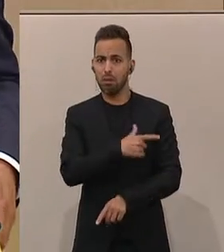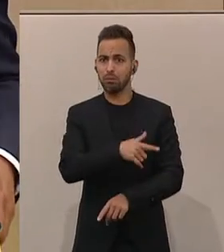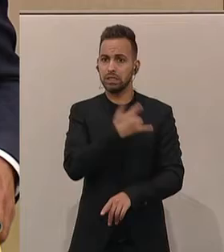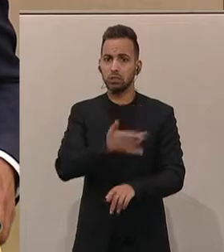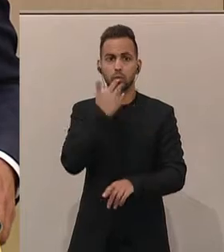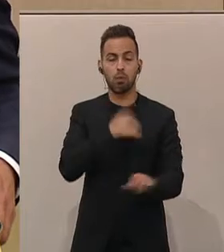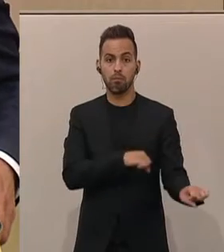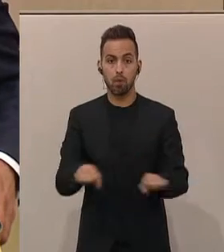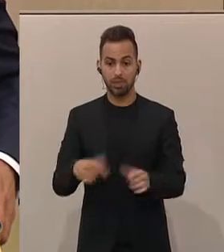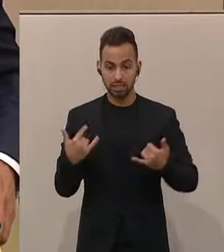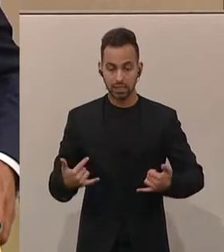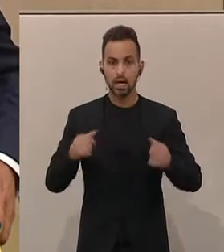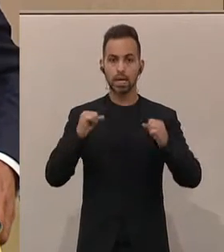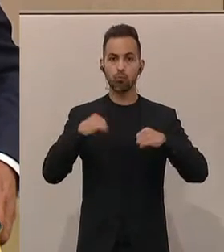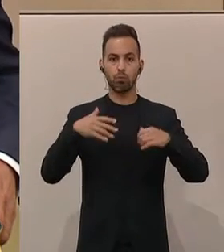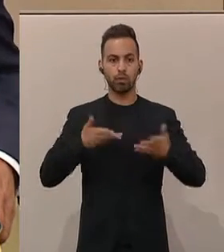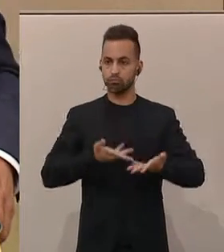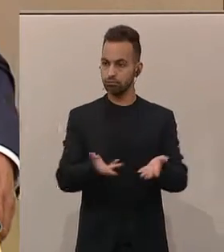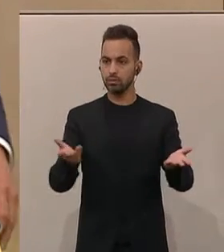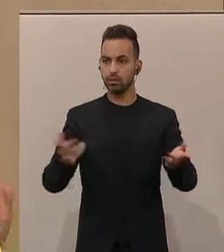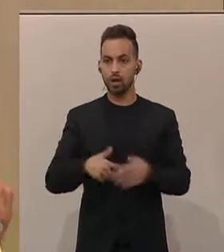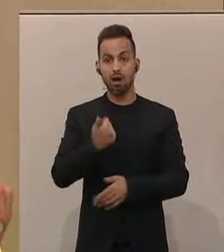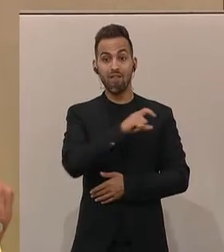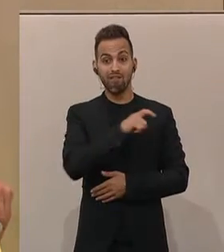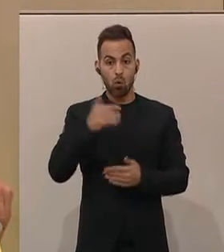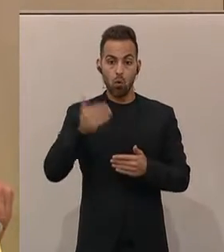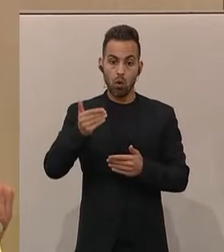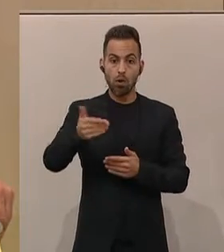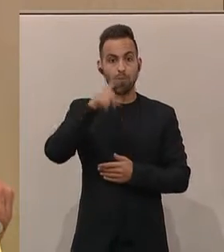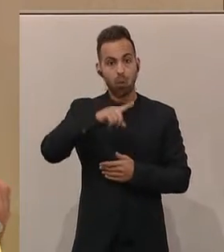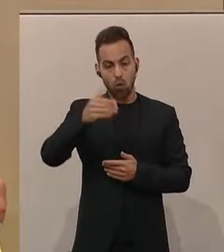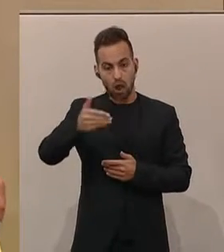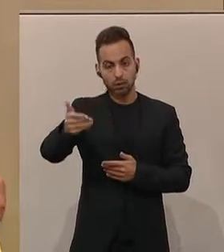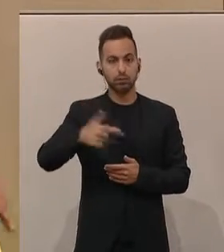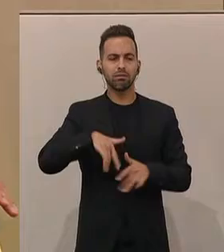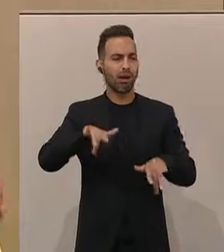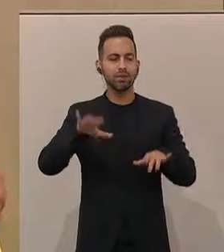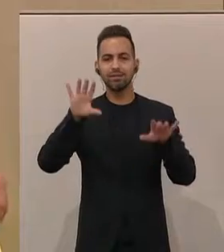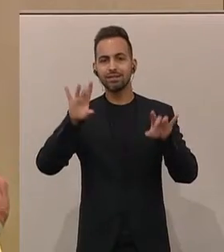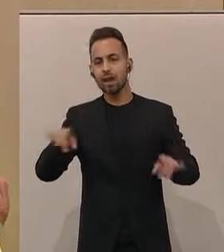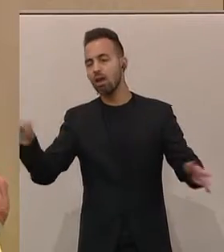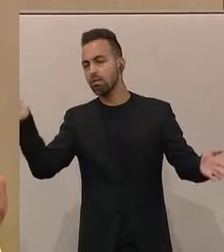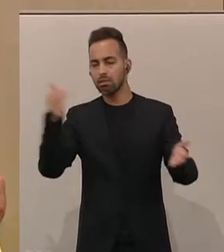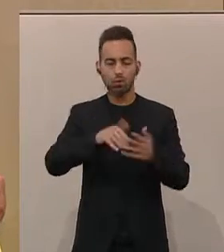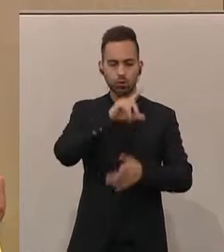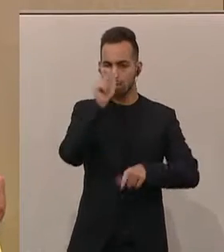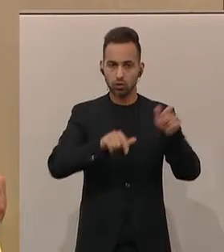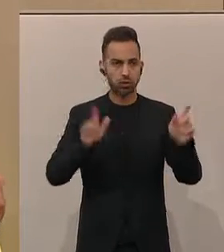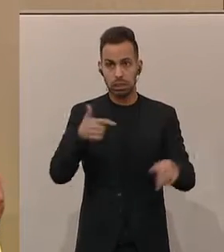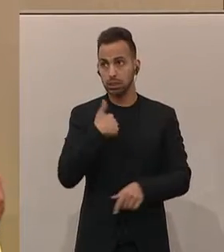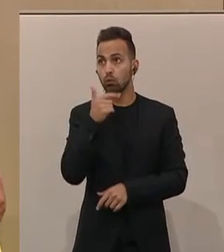Und Faktum ist, dass in dieser Republik wöchentlich, monatlich Zehntausende Menschen, ich